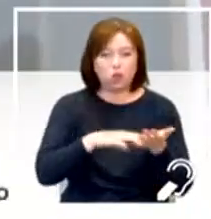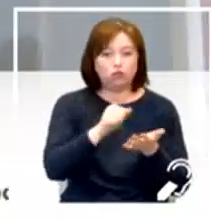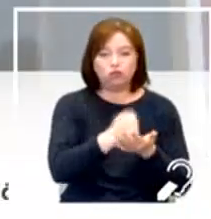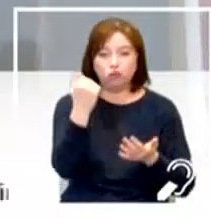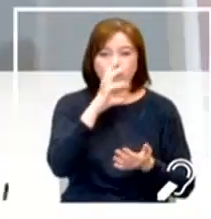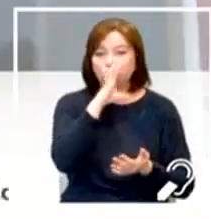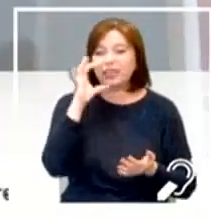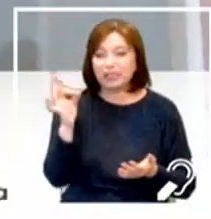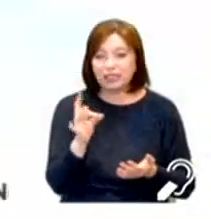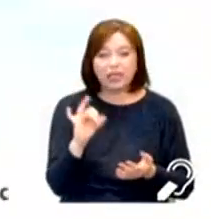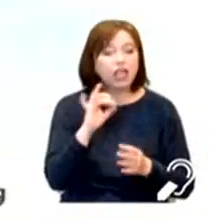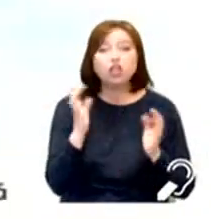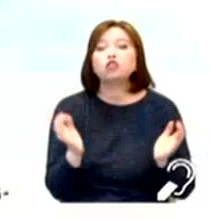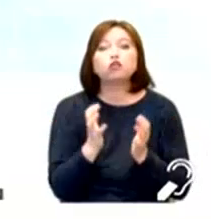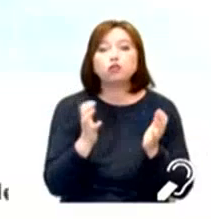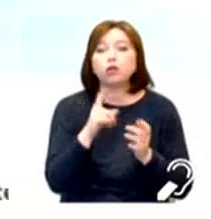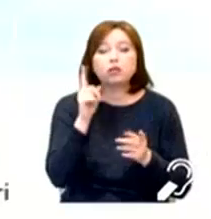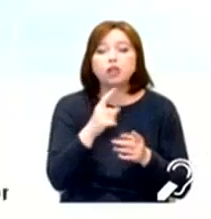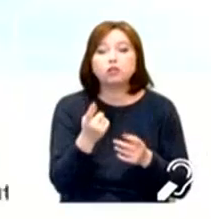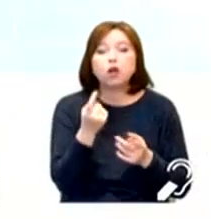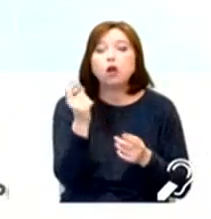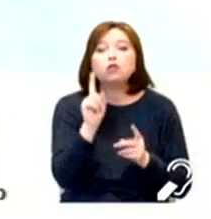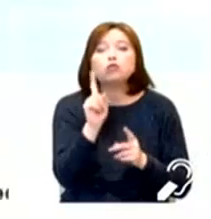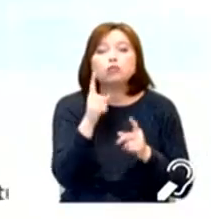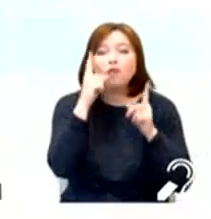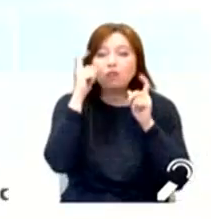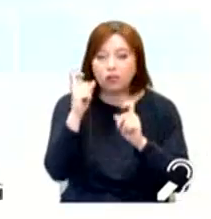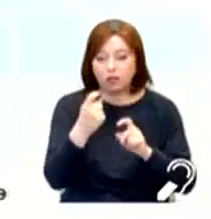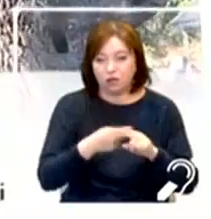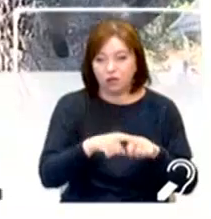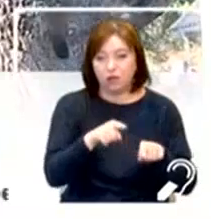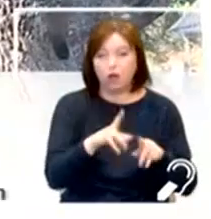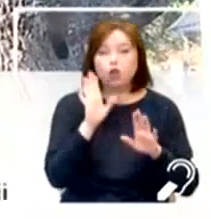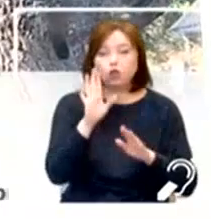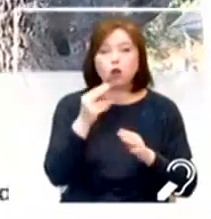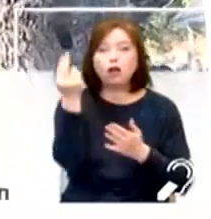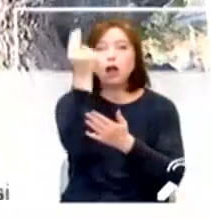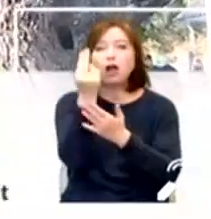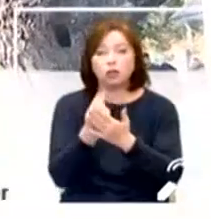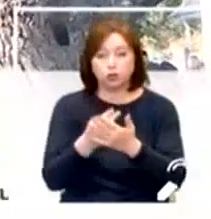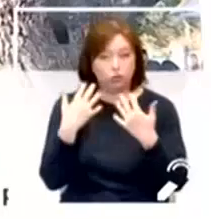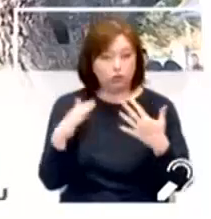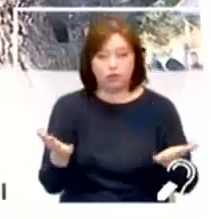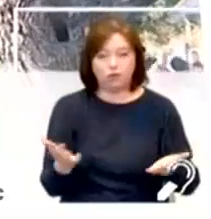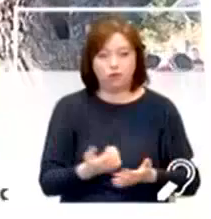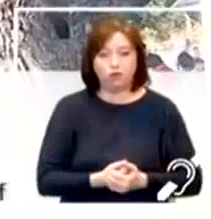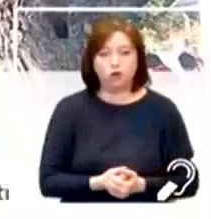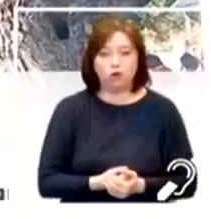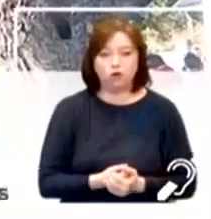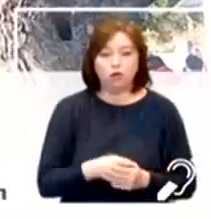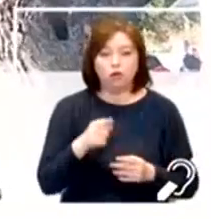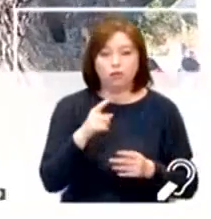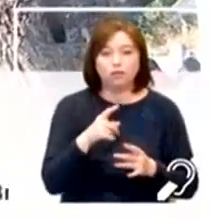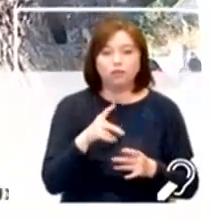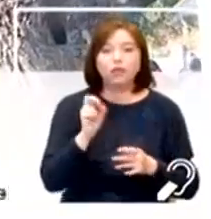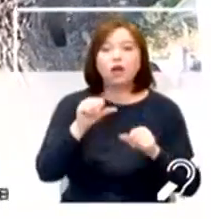și nu s-a păstrat nicio urmă, nicio fotografie a imaginei sale, doar schița respectivă unde este prezentat în